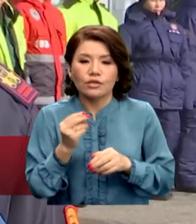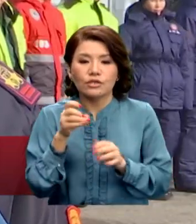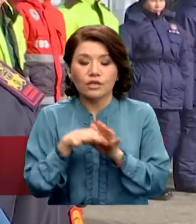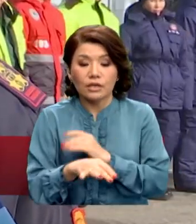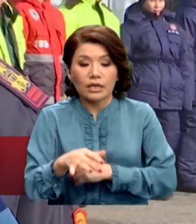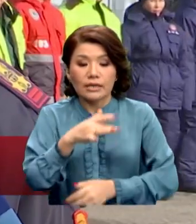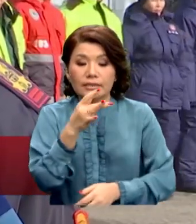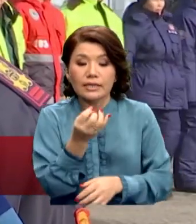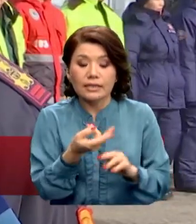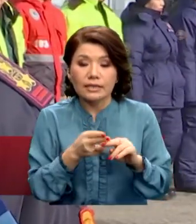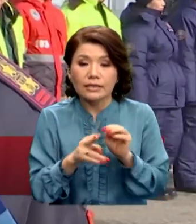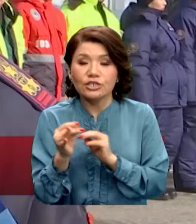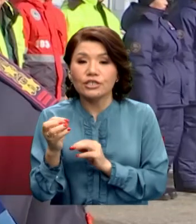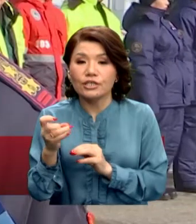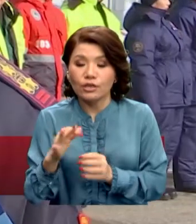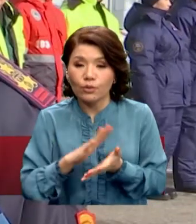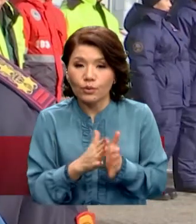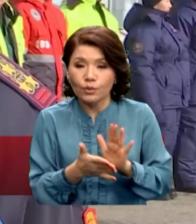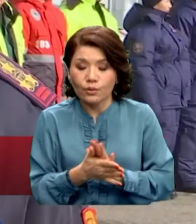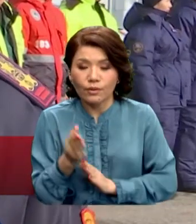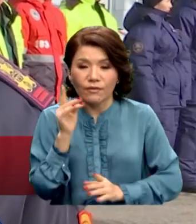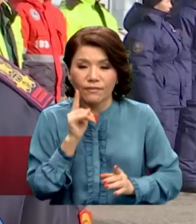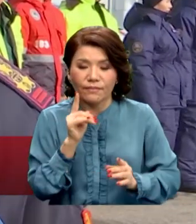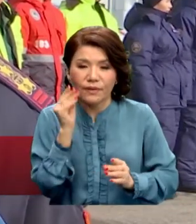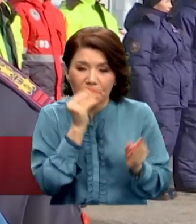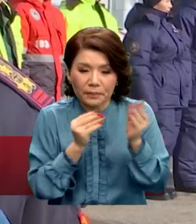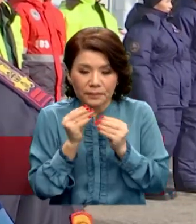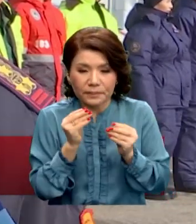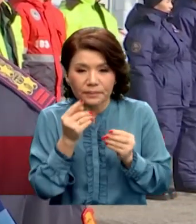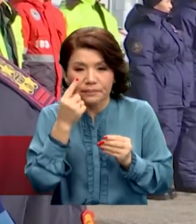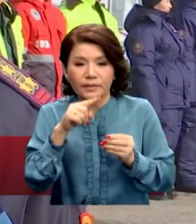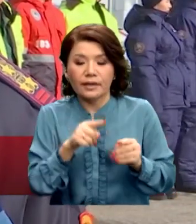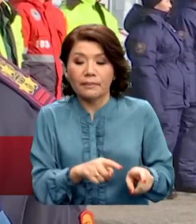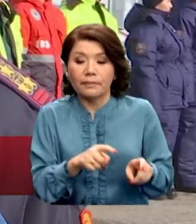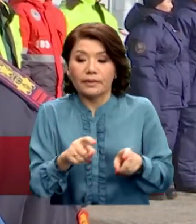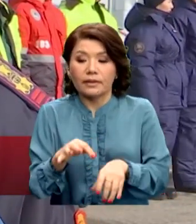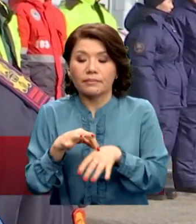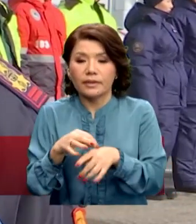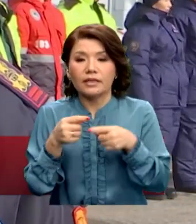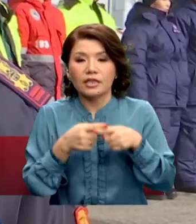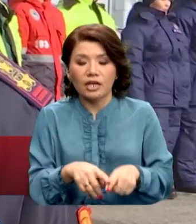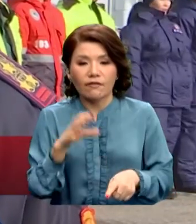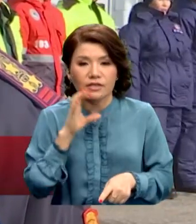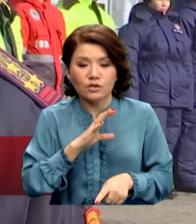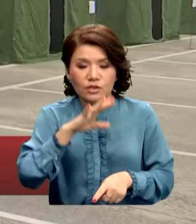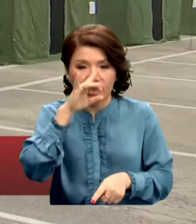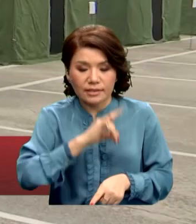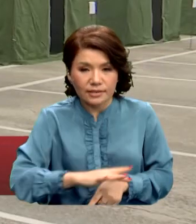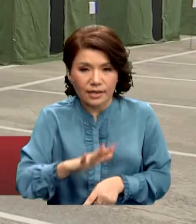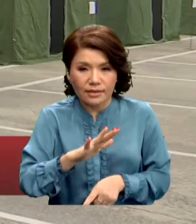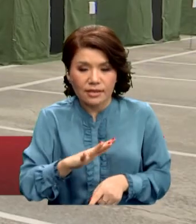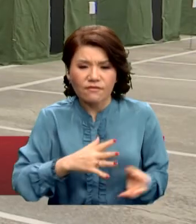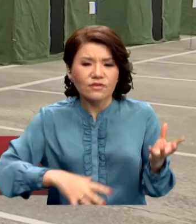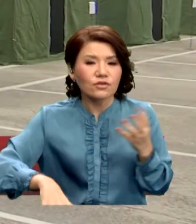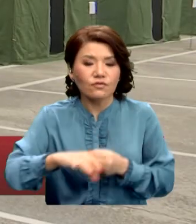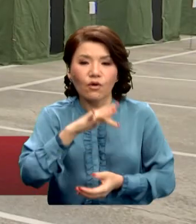Житыген произведена условно выгрузка прибывшей к нам на помощь техники с восточного Казахстана. Всего